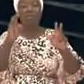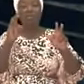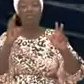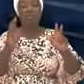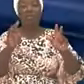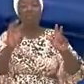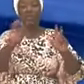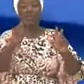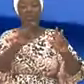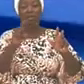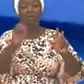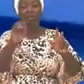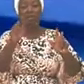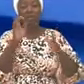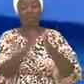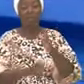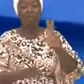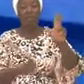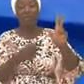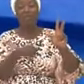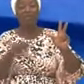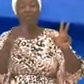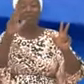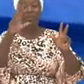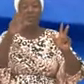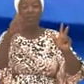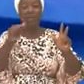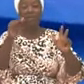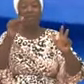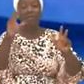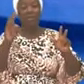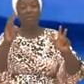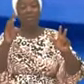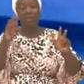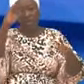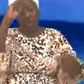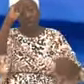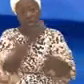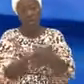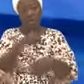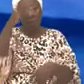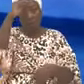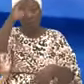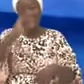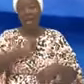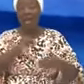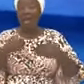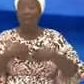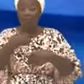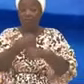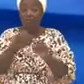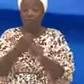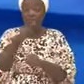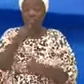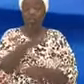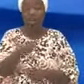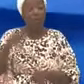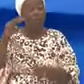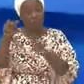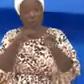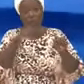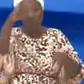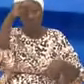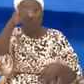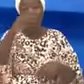ezequel 3 verset dix sept fils de l'homme jettent établi comme sentinelle sur